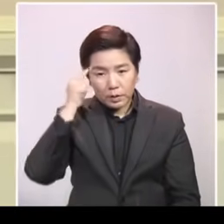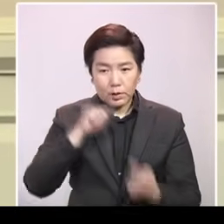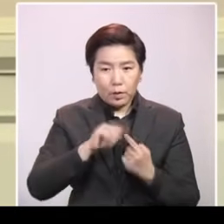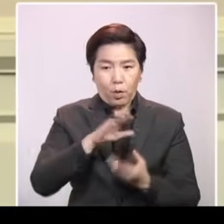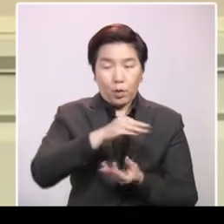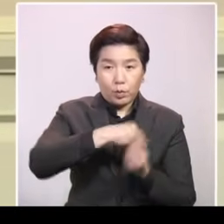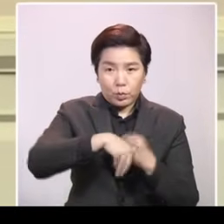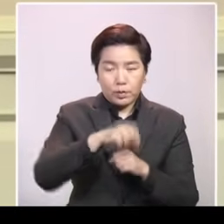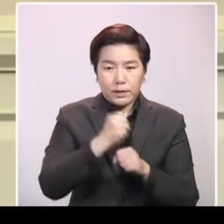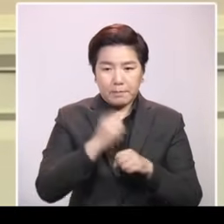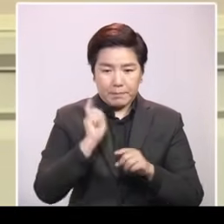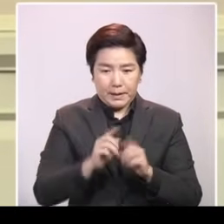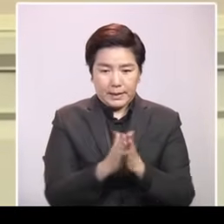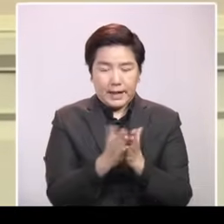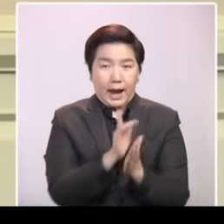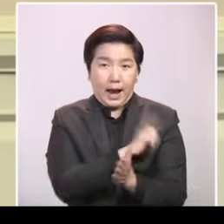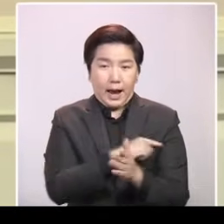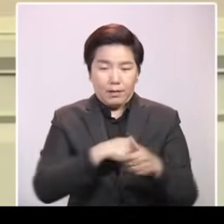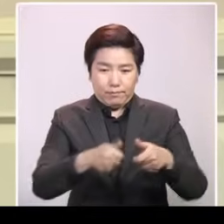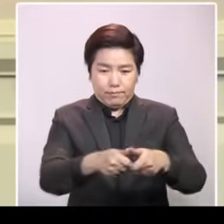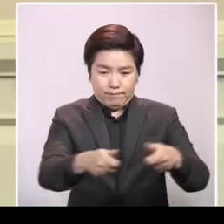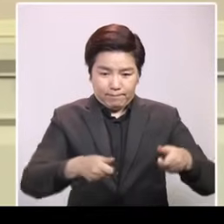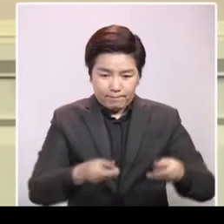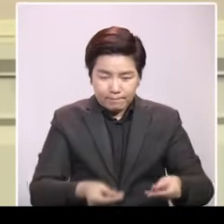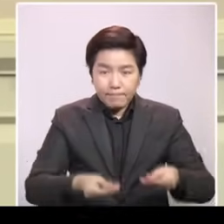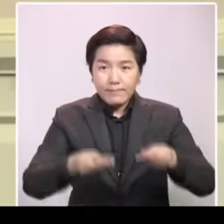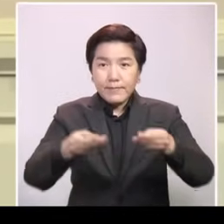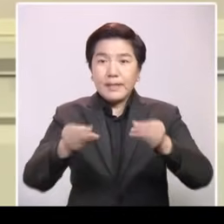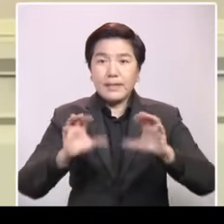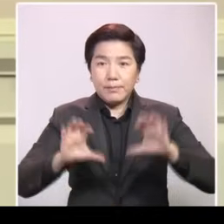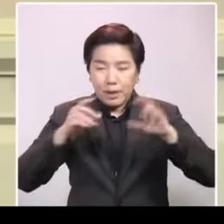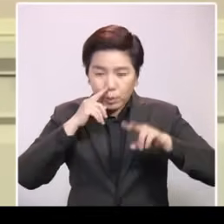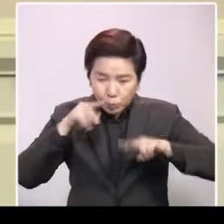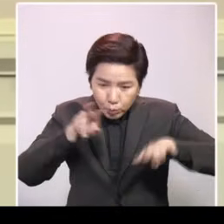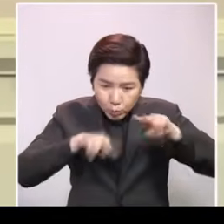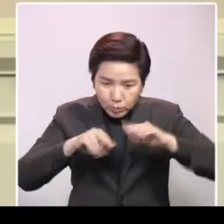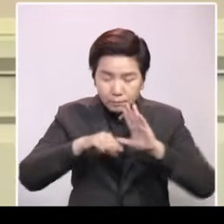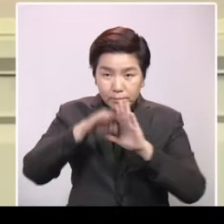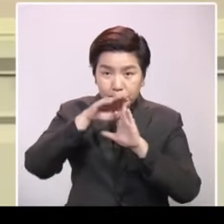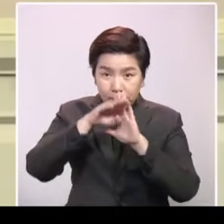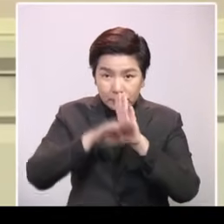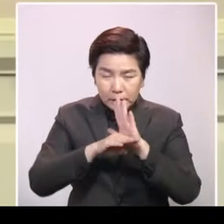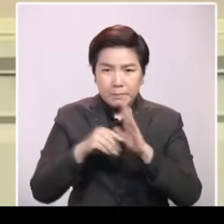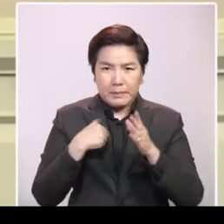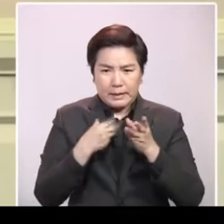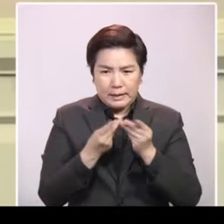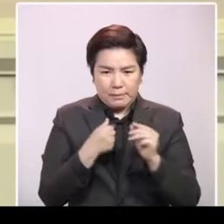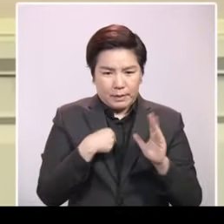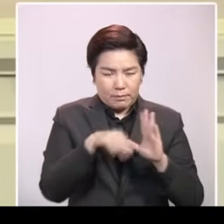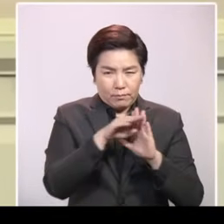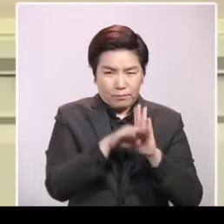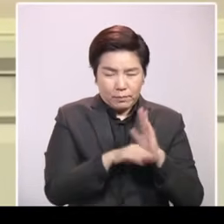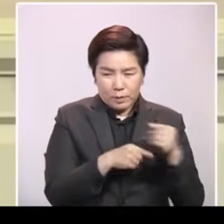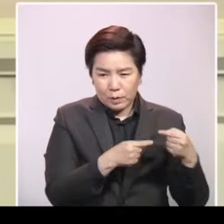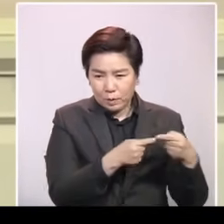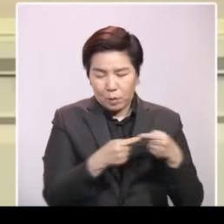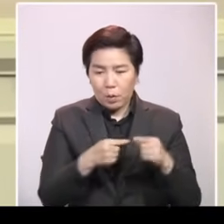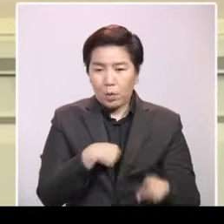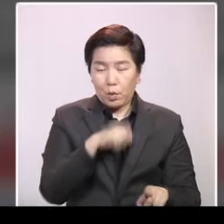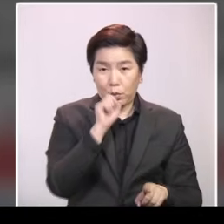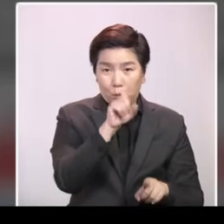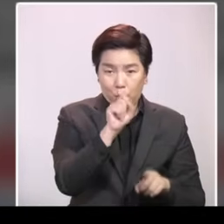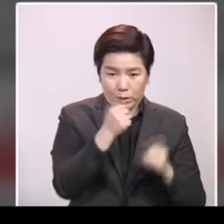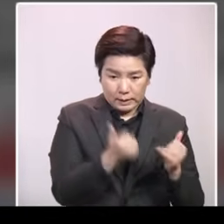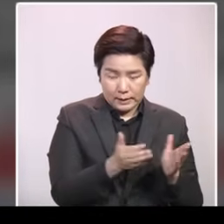ธุรกิจจัดทำเป็นสมุดปกขาวเสนอให้กับรัฐบาลพิจารณาดำเนินการมีหลายระยะนะคะไม่ว่าจะเป็นระยะเร่ง